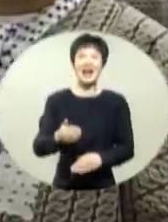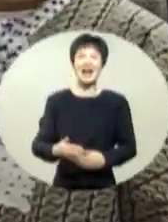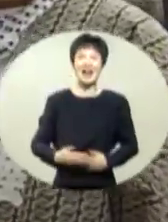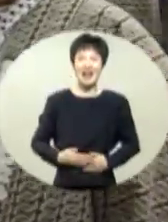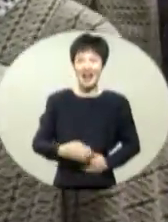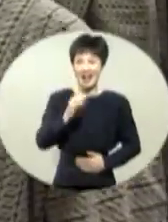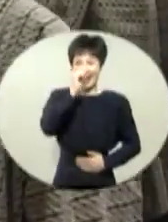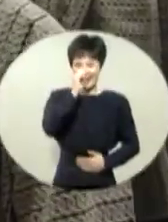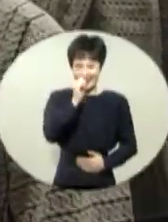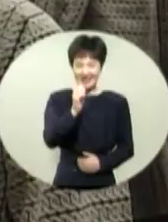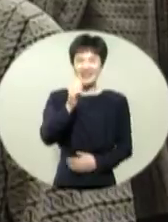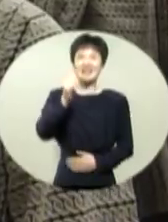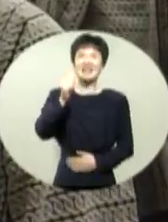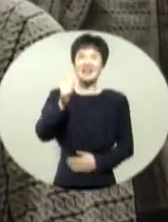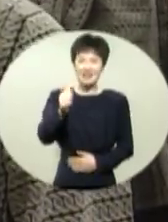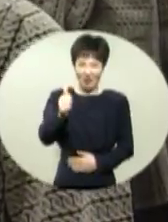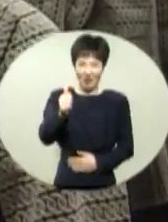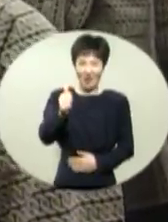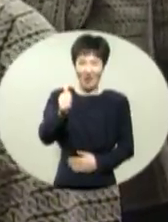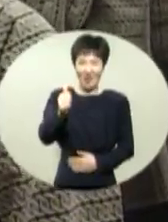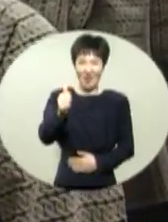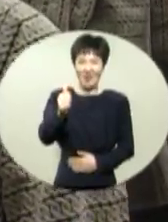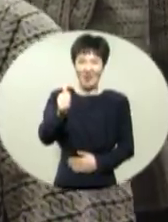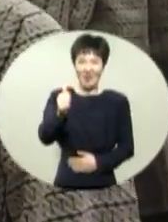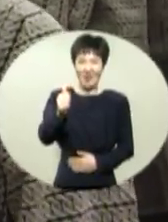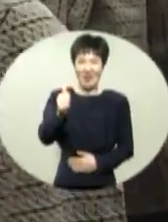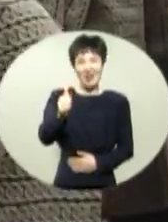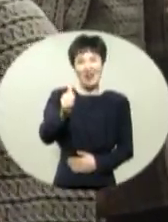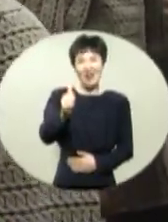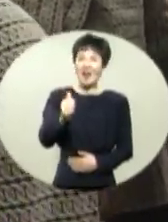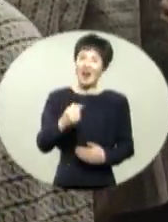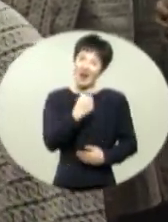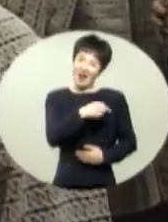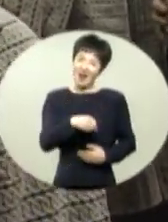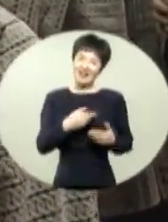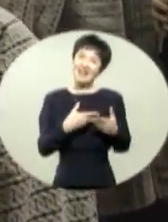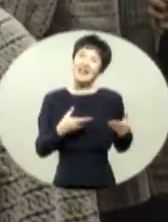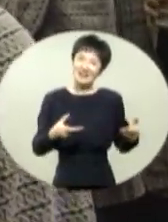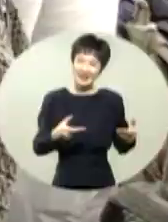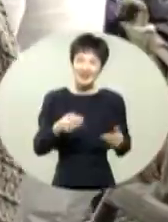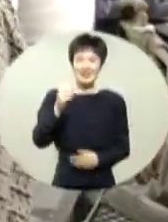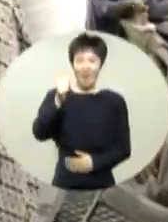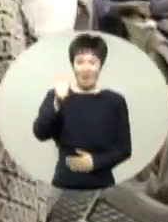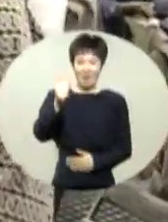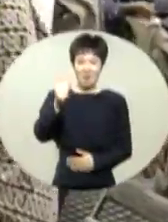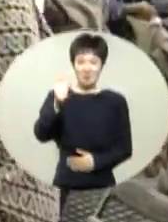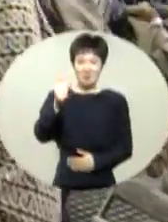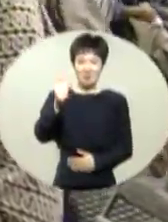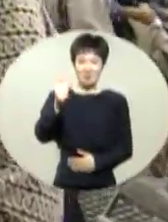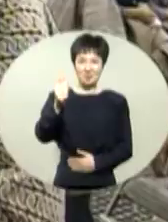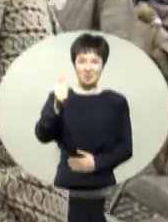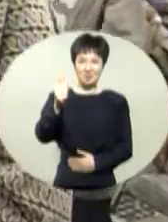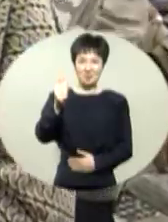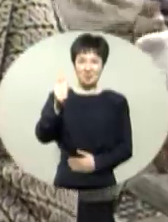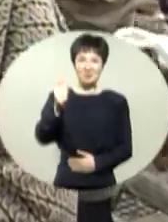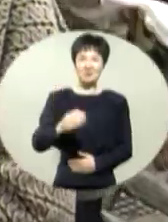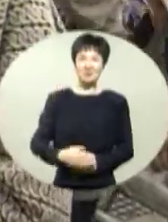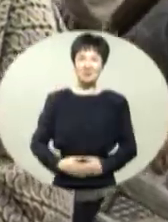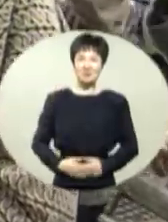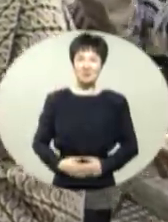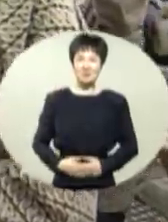いい人っていう、もう素敵、優しい人。 いや、気なすことない